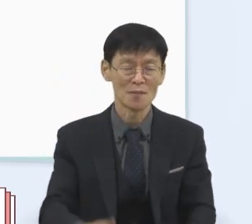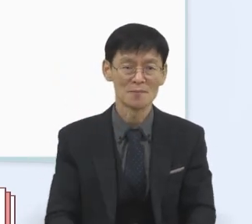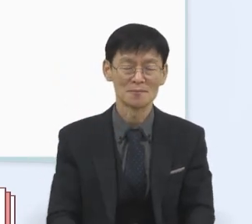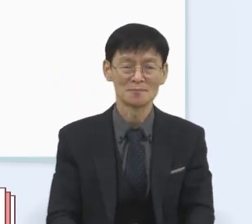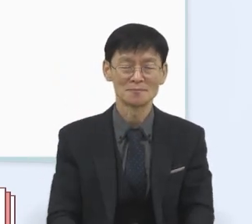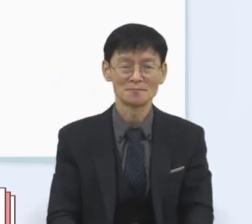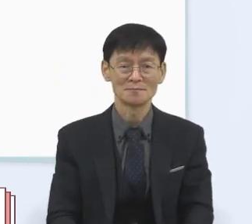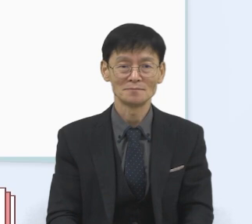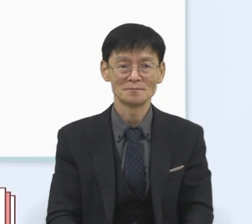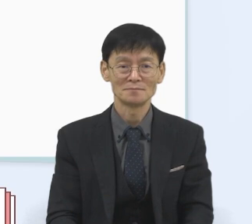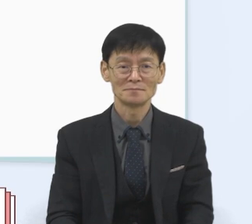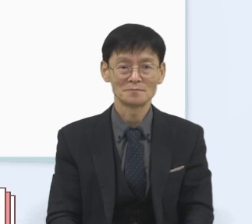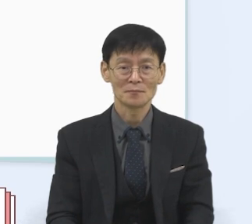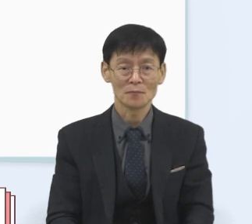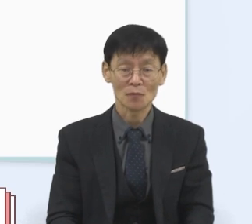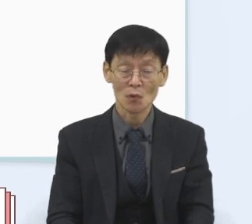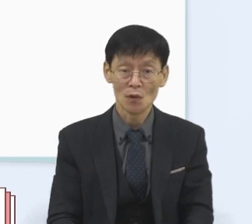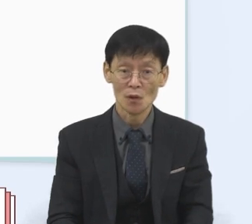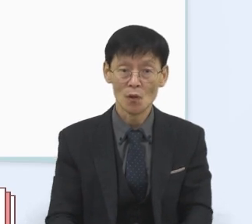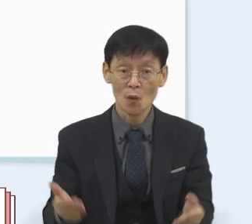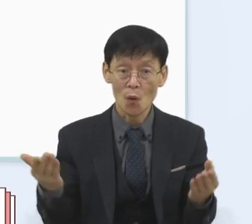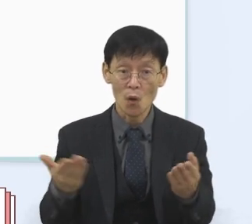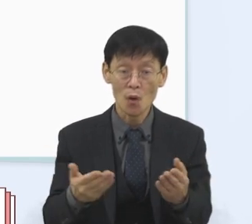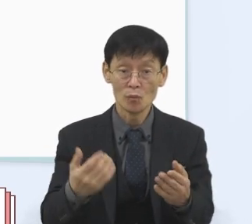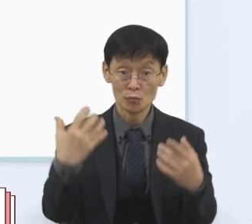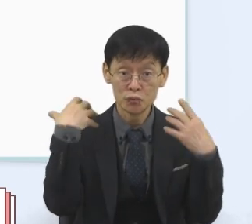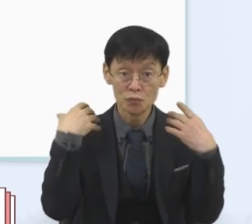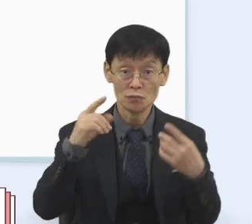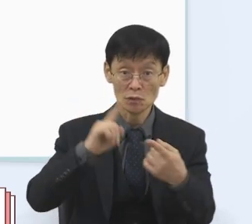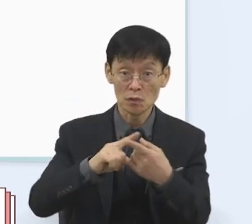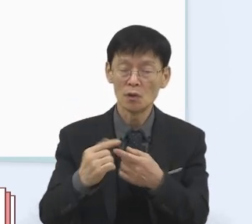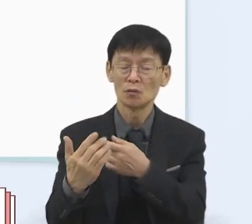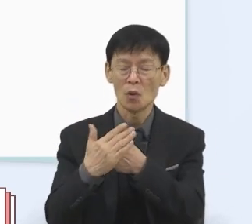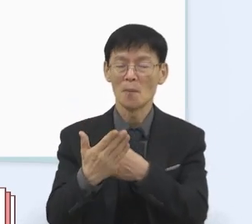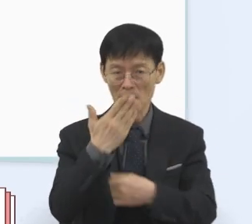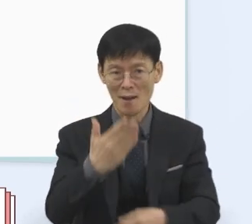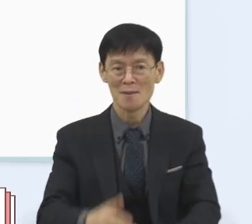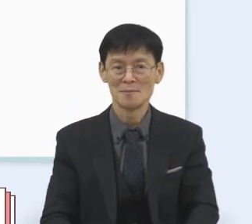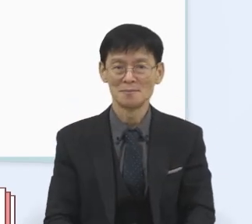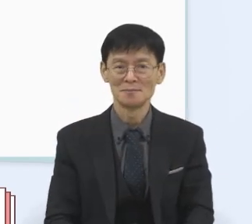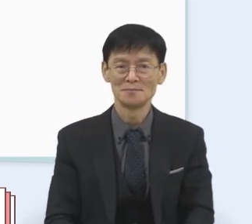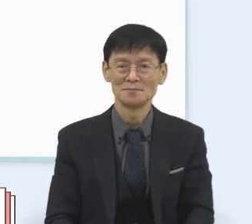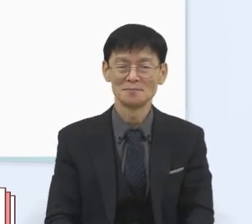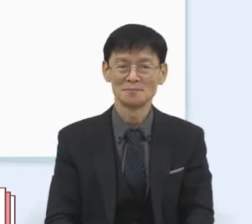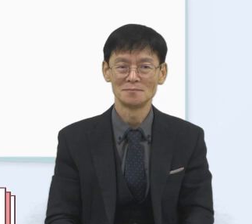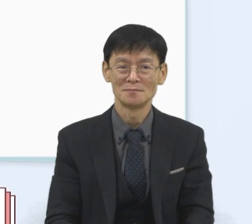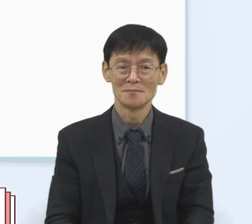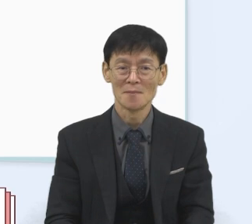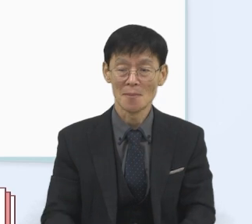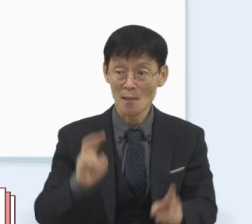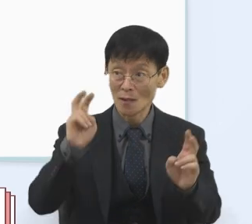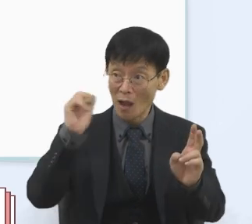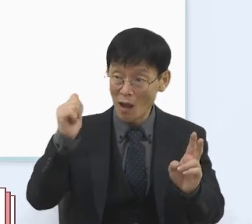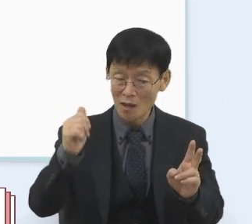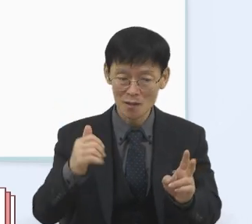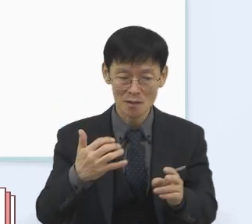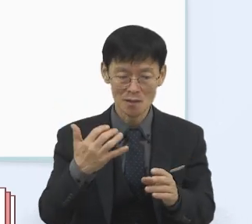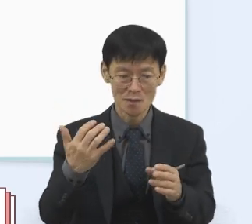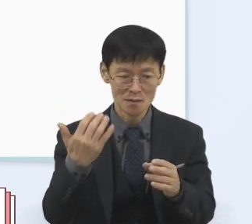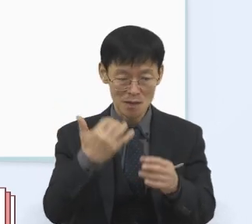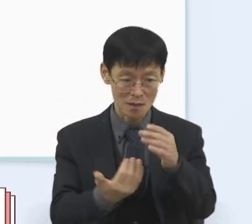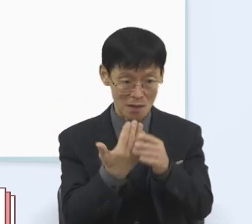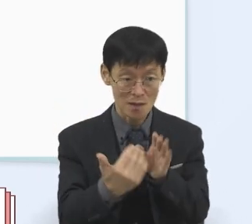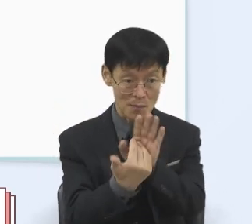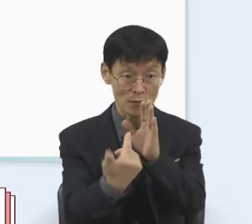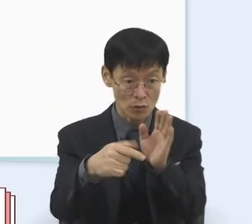있습니다. 또 고용노동부에서 도움을 받을 수 있습니다. 사업주가 직장 내